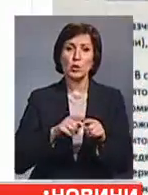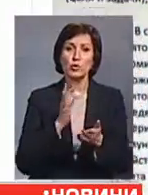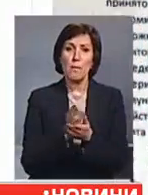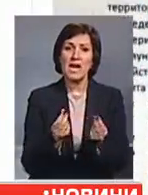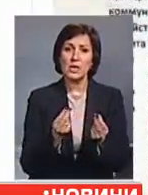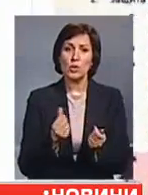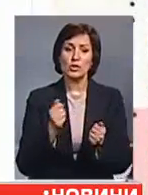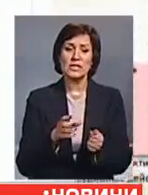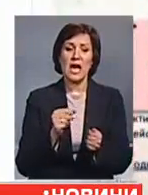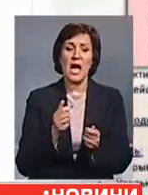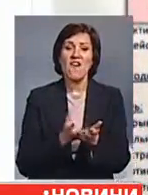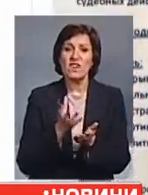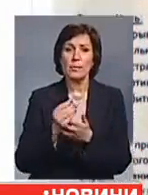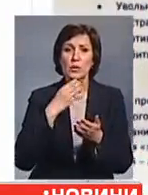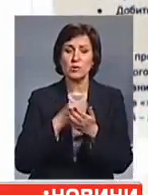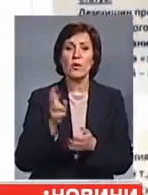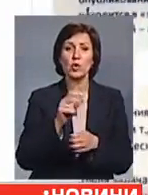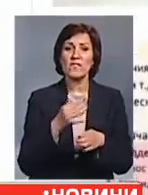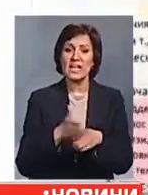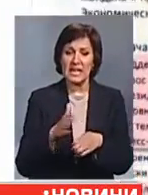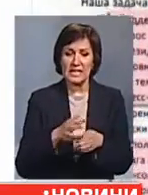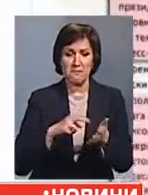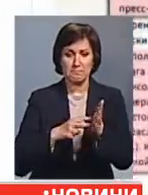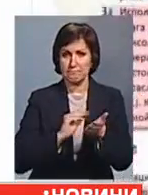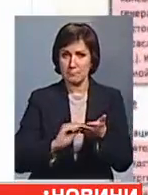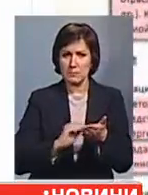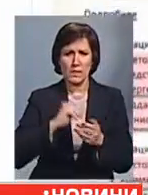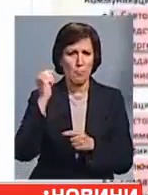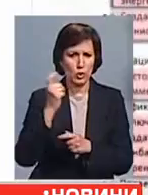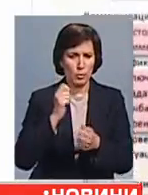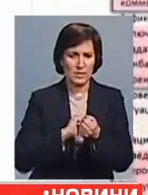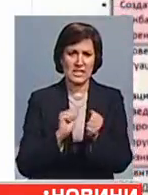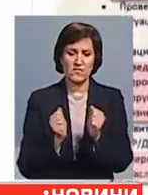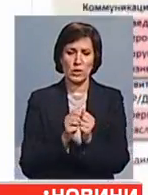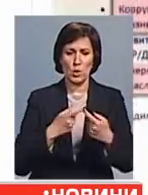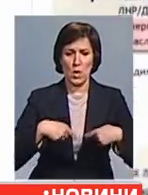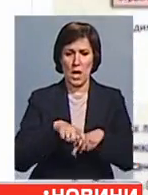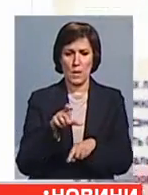кошти на виплату своїх доларових кредитів. У плані прописано і про монополізацію вугільної галузі.